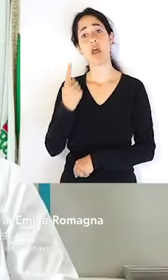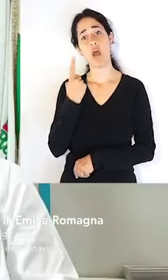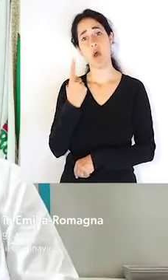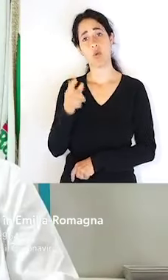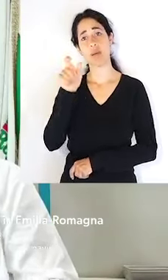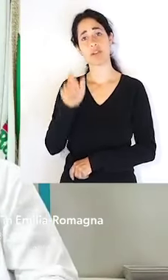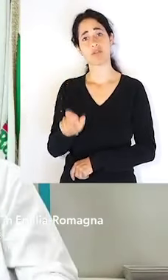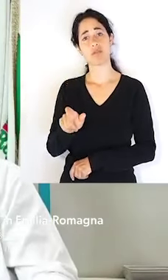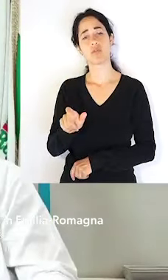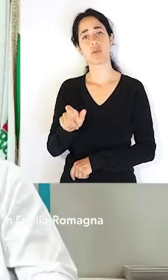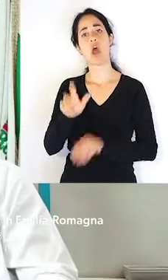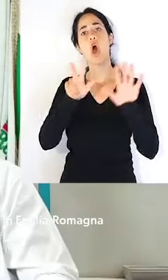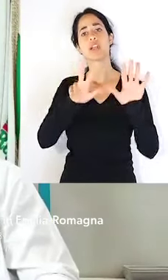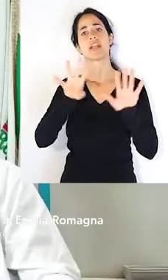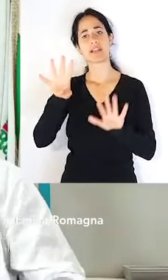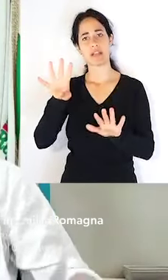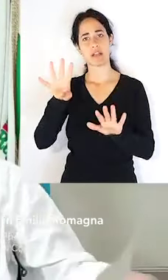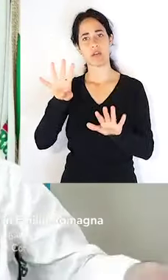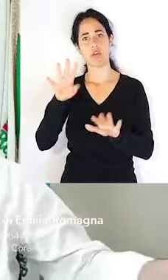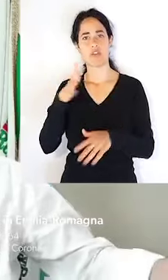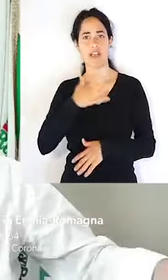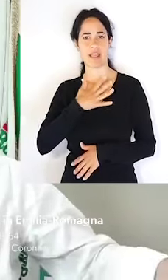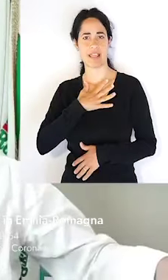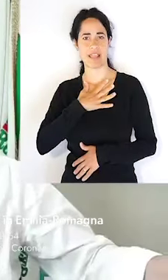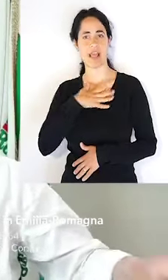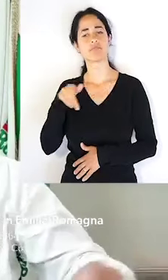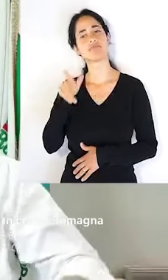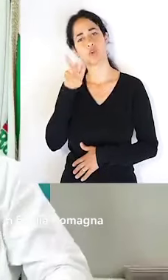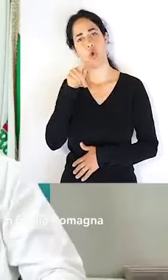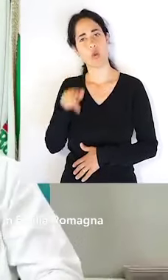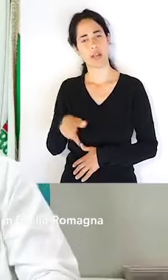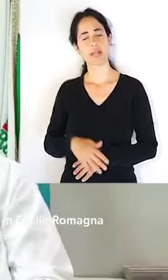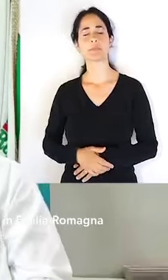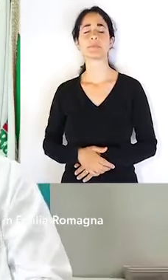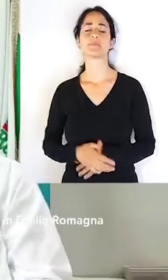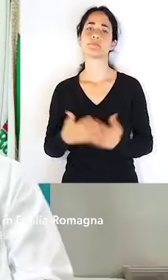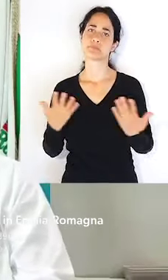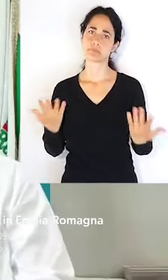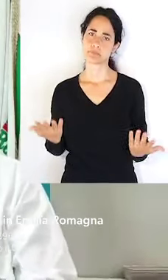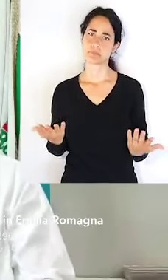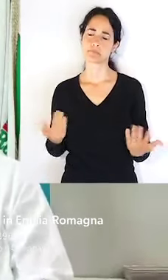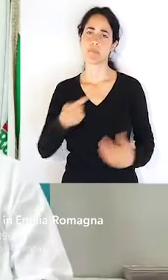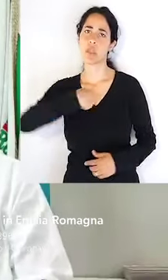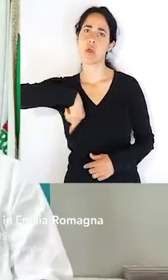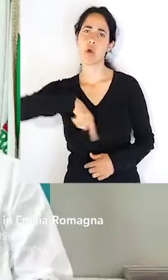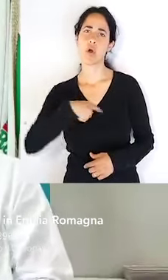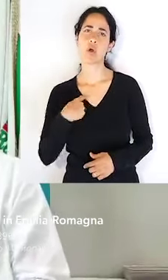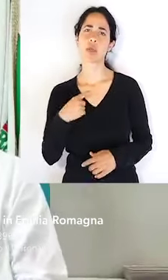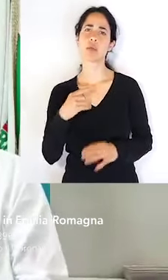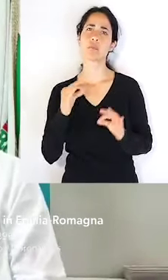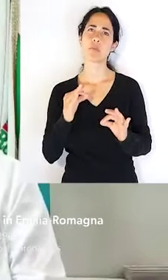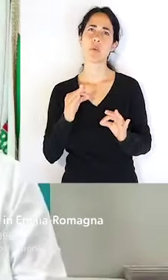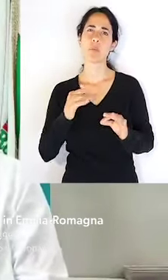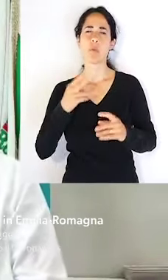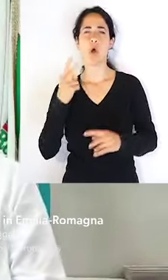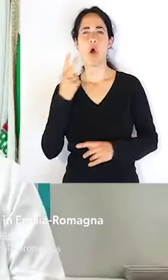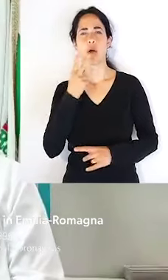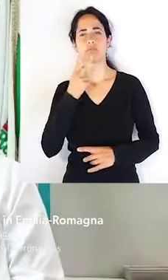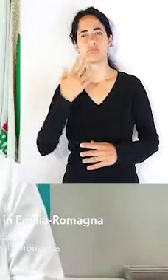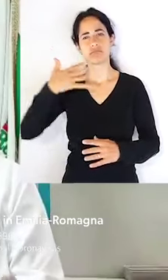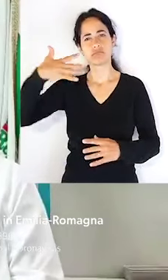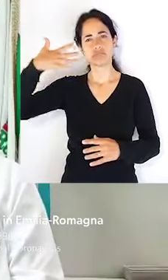di 89 anni, una donna. E noi ormai abbiamo